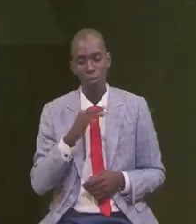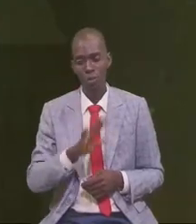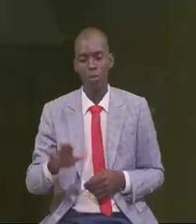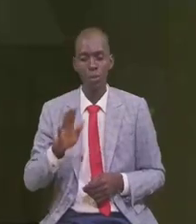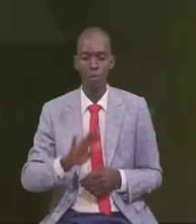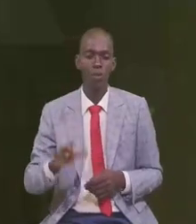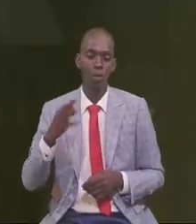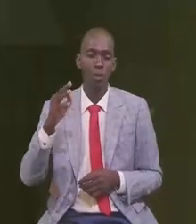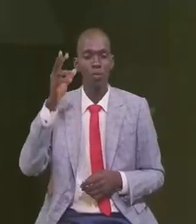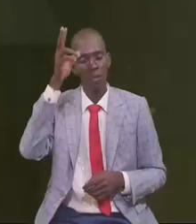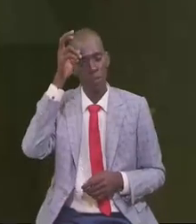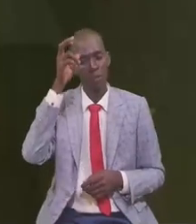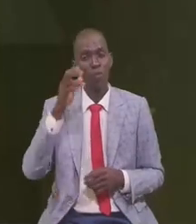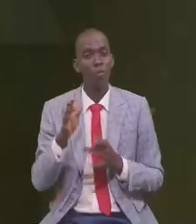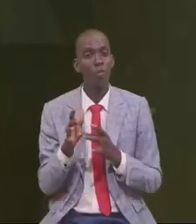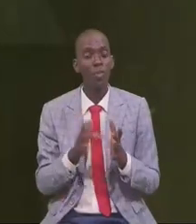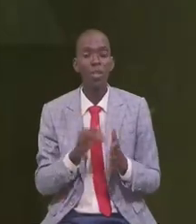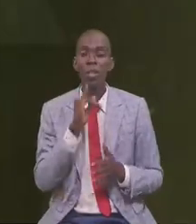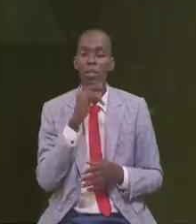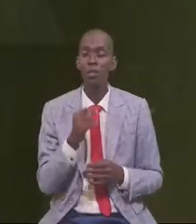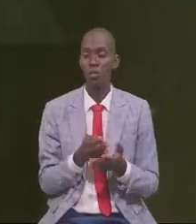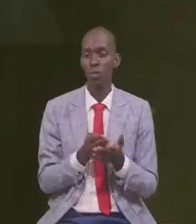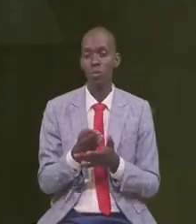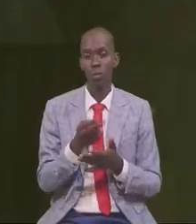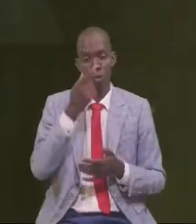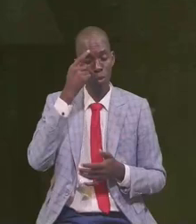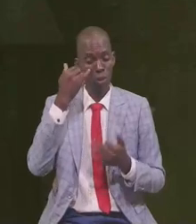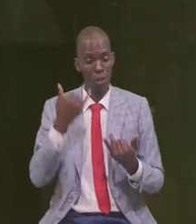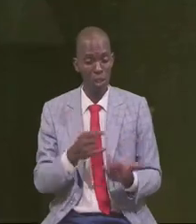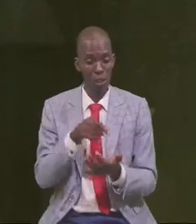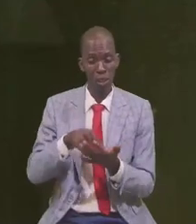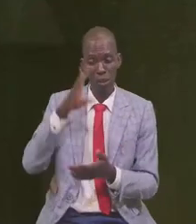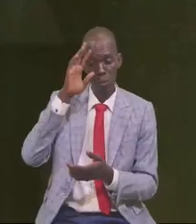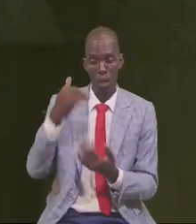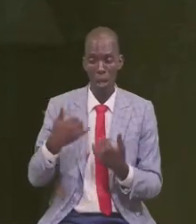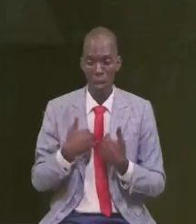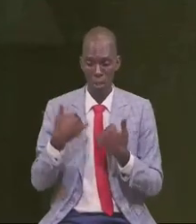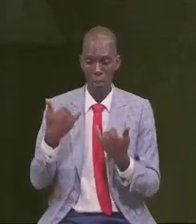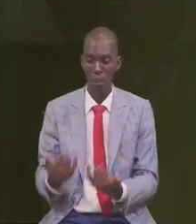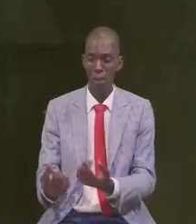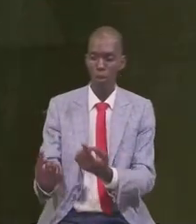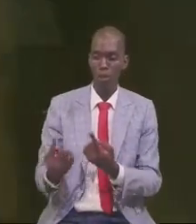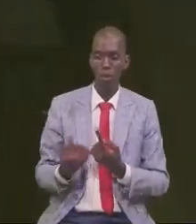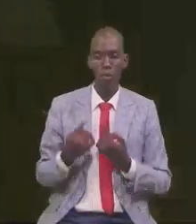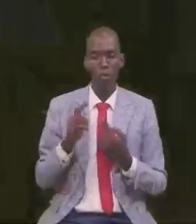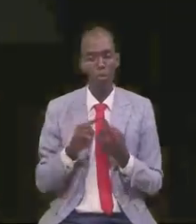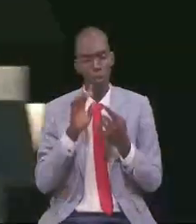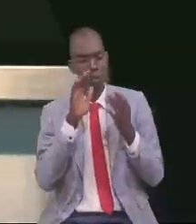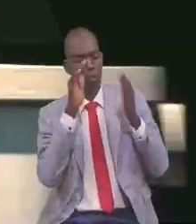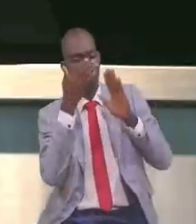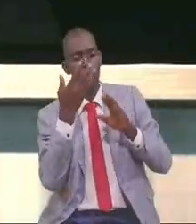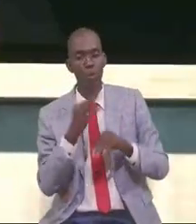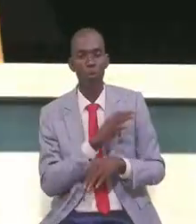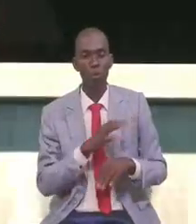mais parce que cet homme est maintenant venu en la présence de Christ, au lieu de l'appeler pécheur,